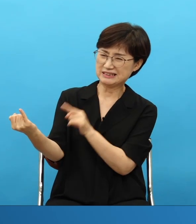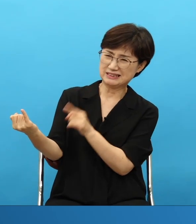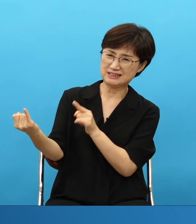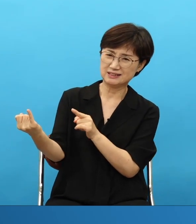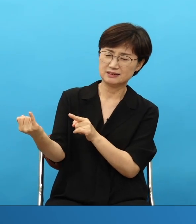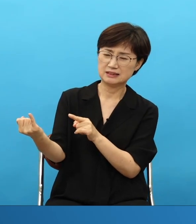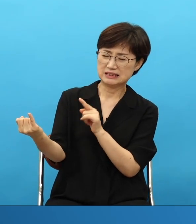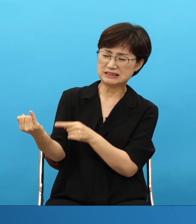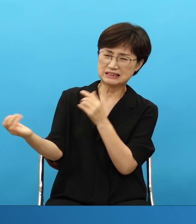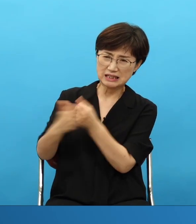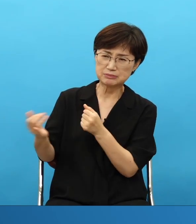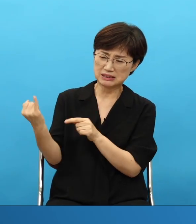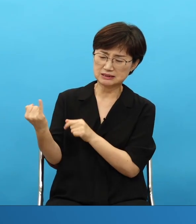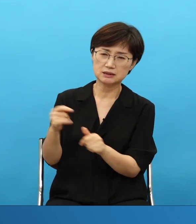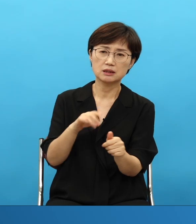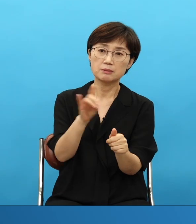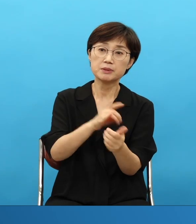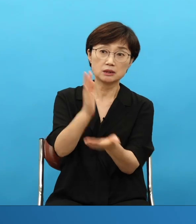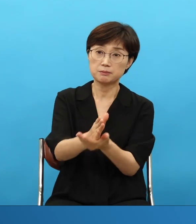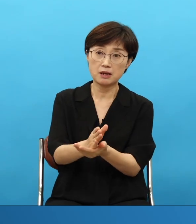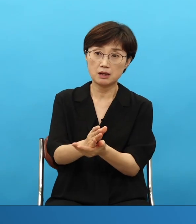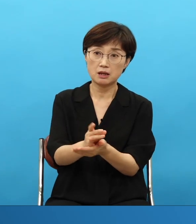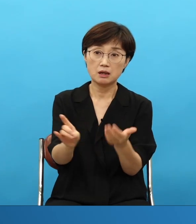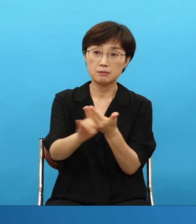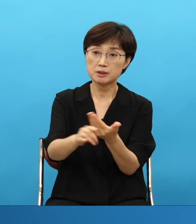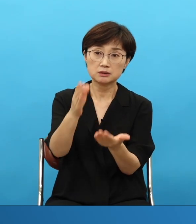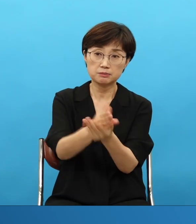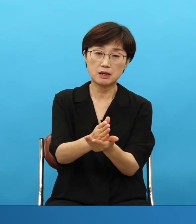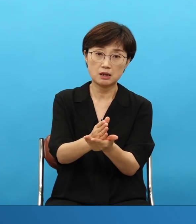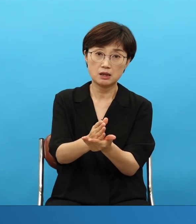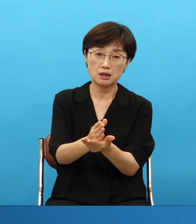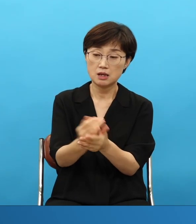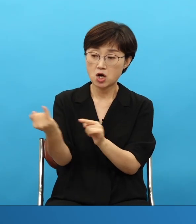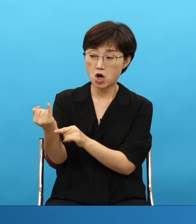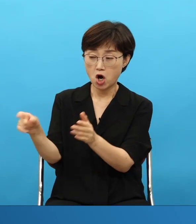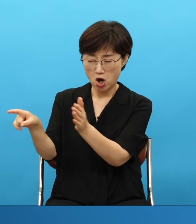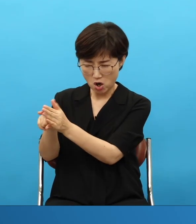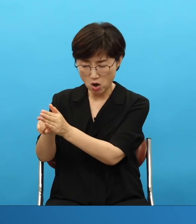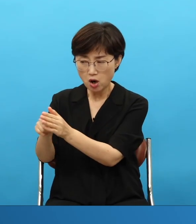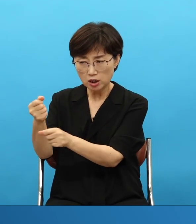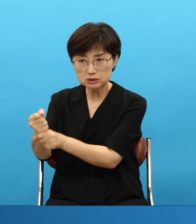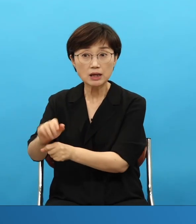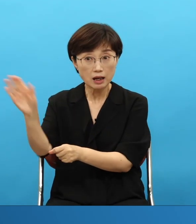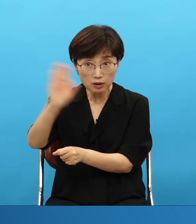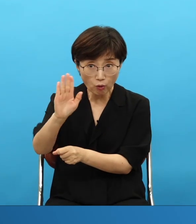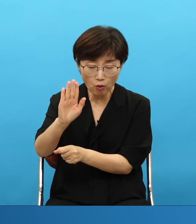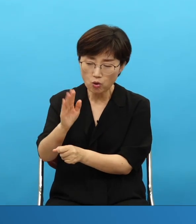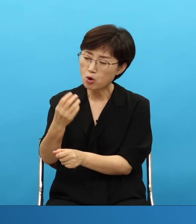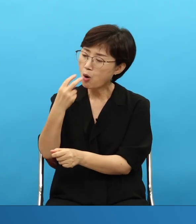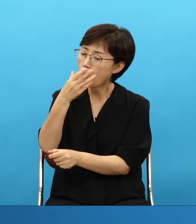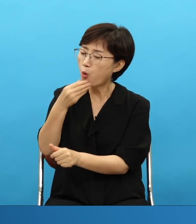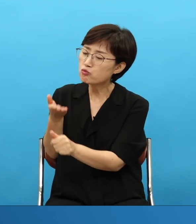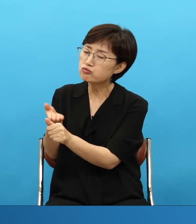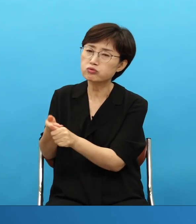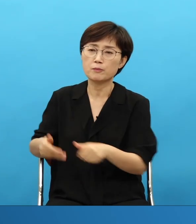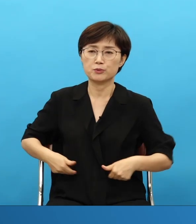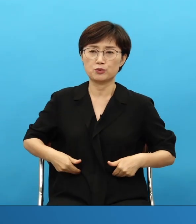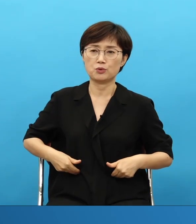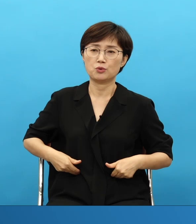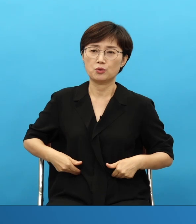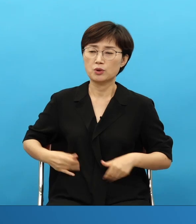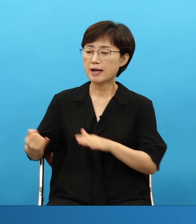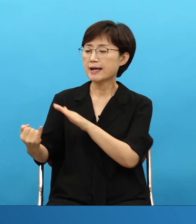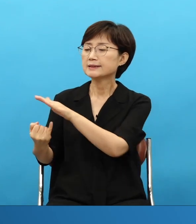That's an excuse. 마누라 믿지 마세요. Don't believe your wife. 살리세요. Save her. 그렇죠? 사랑의